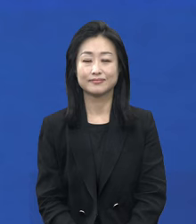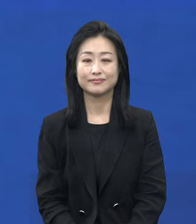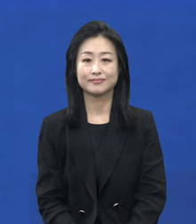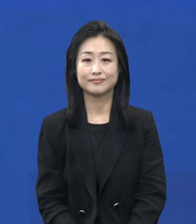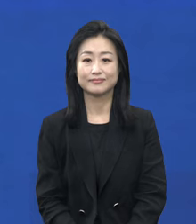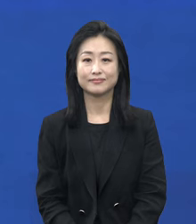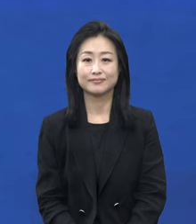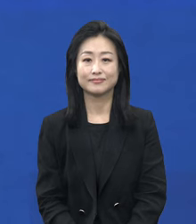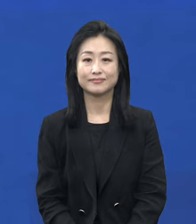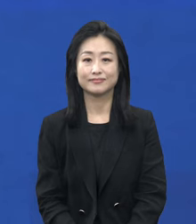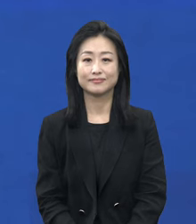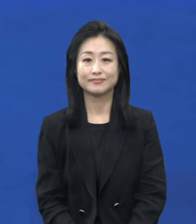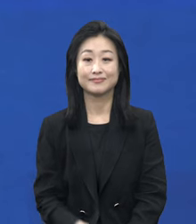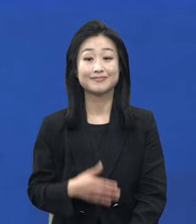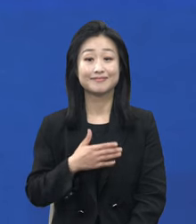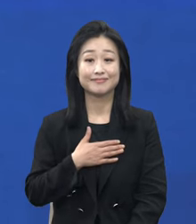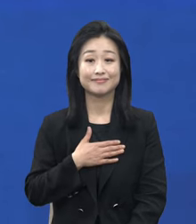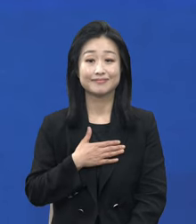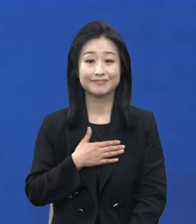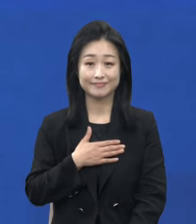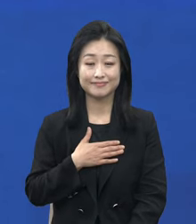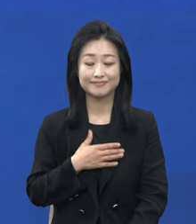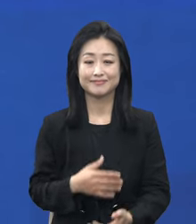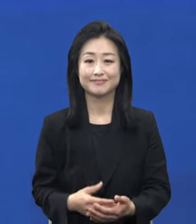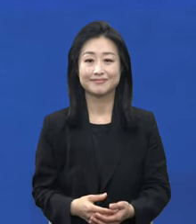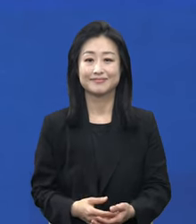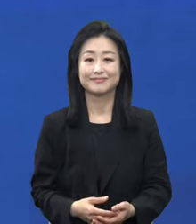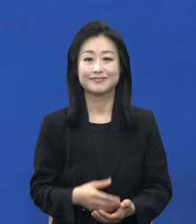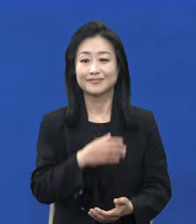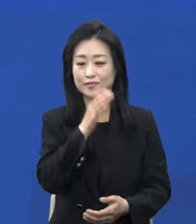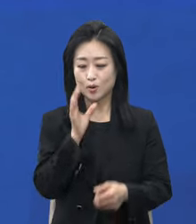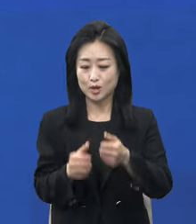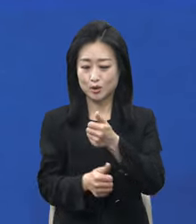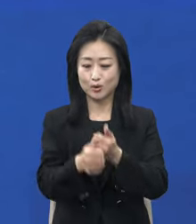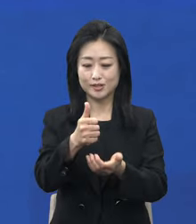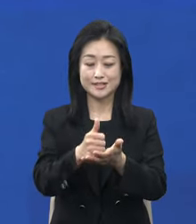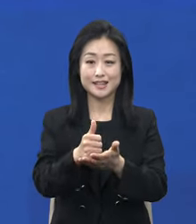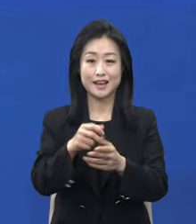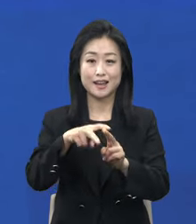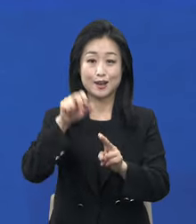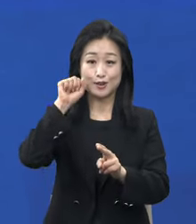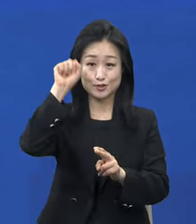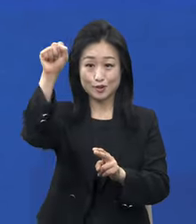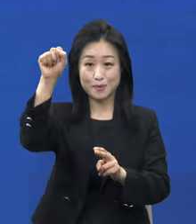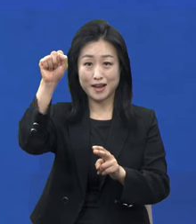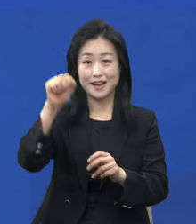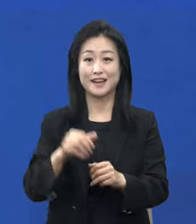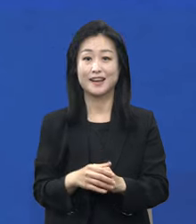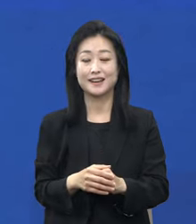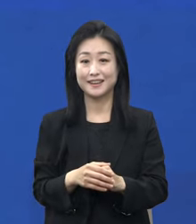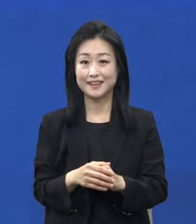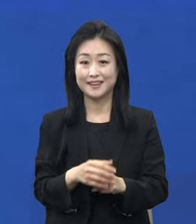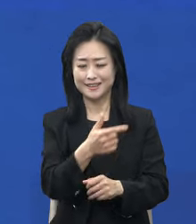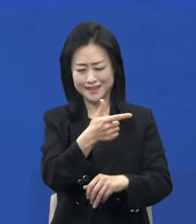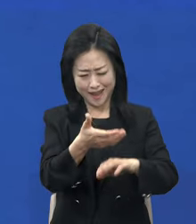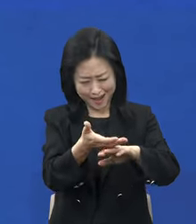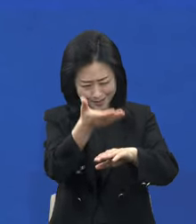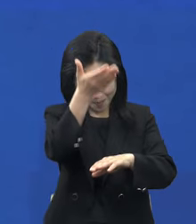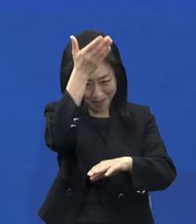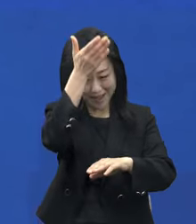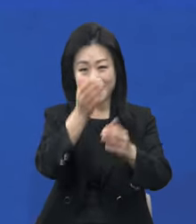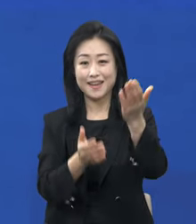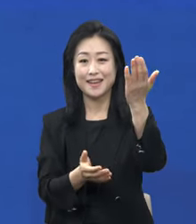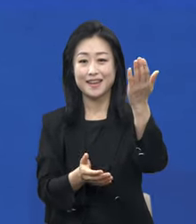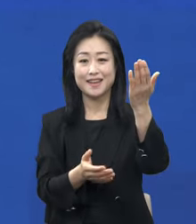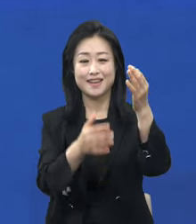우선 저와 함께 노인위원장 후보로 나서신 우리 저한테는 대선배님 되십니다.